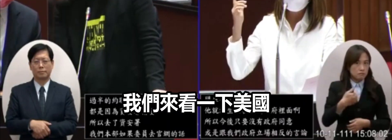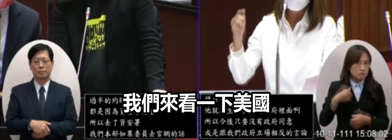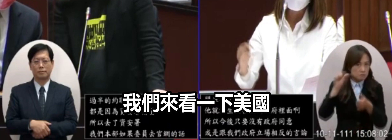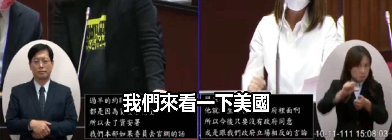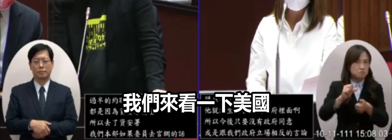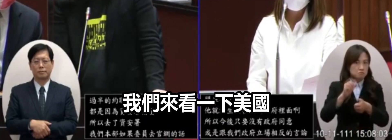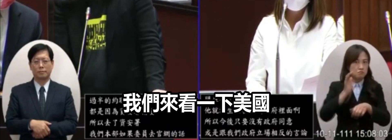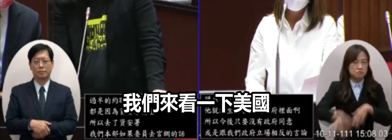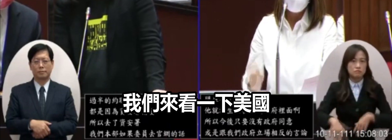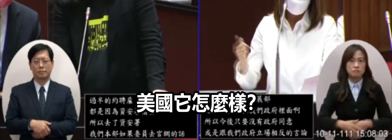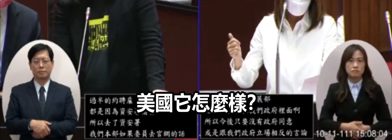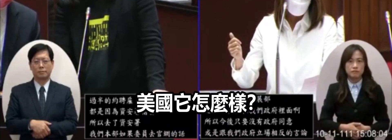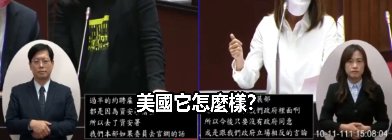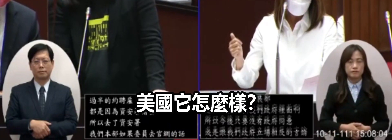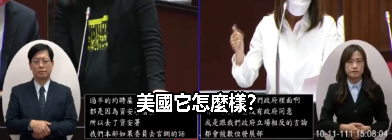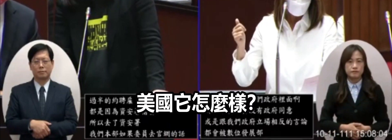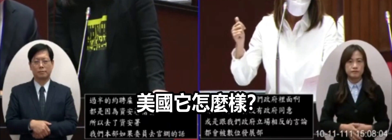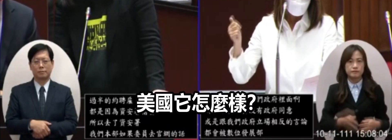看一下美国，